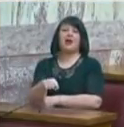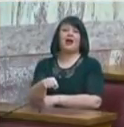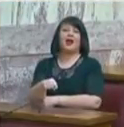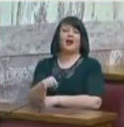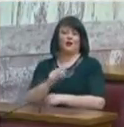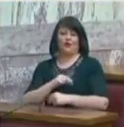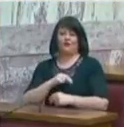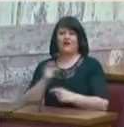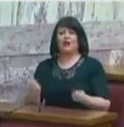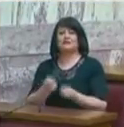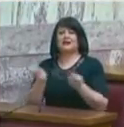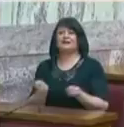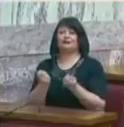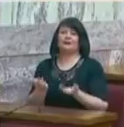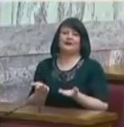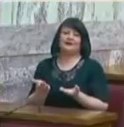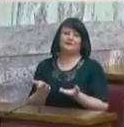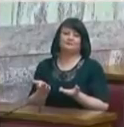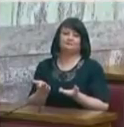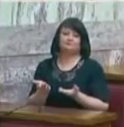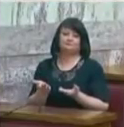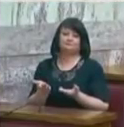εργαζόμενων, προς όφελος της κοινωνίας.